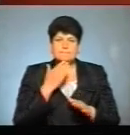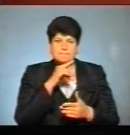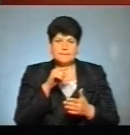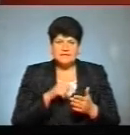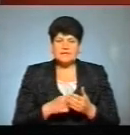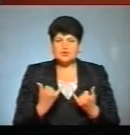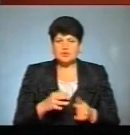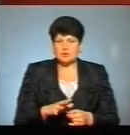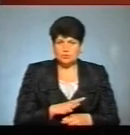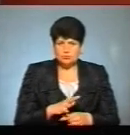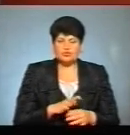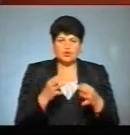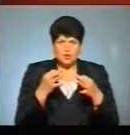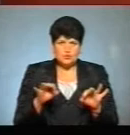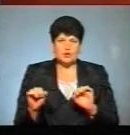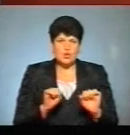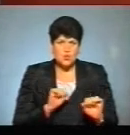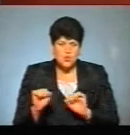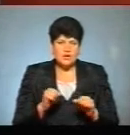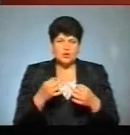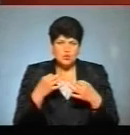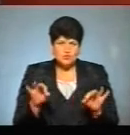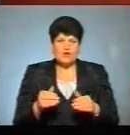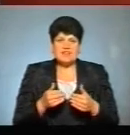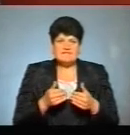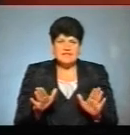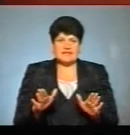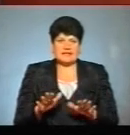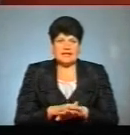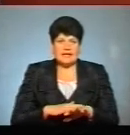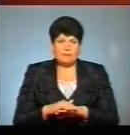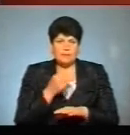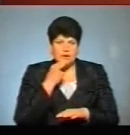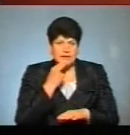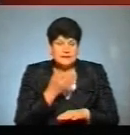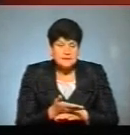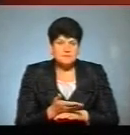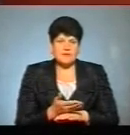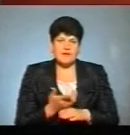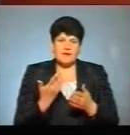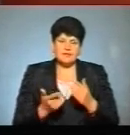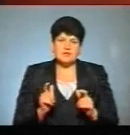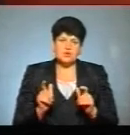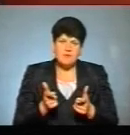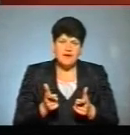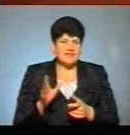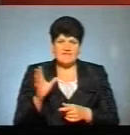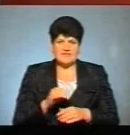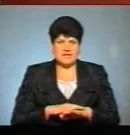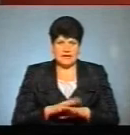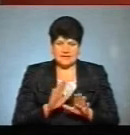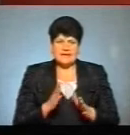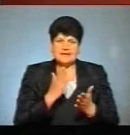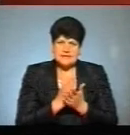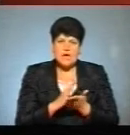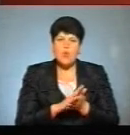сьогодні відбувся. Тобто дозволили, уряд дозволив відкрити продовольчі ринки, правда, з певними обмеженнями, і не всі ринки. Тобто є